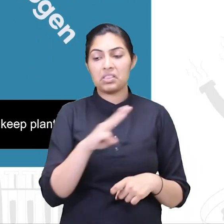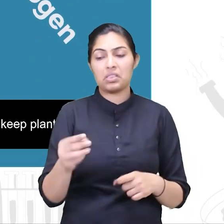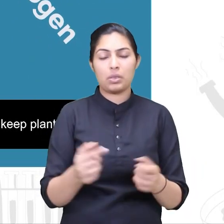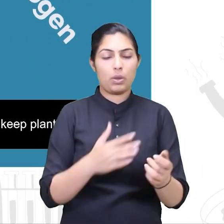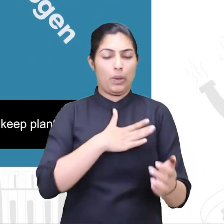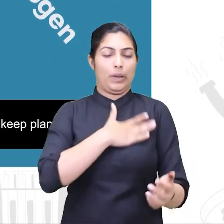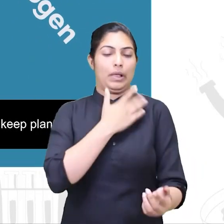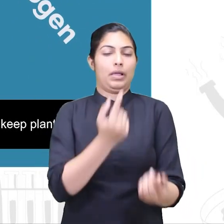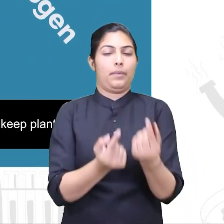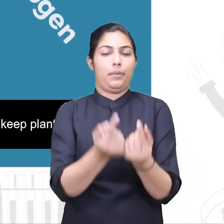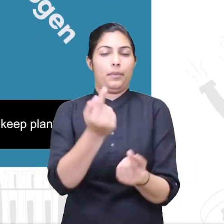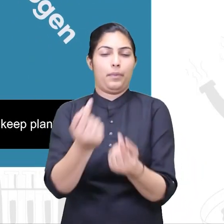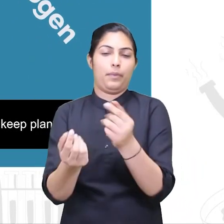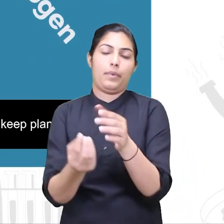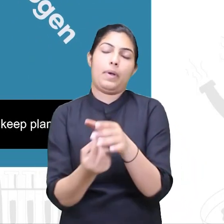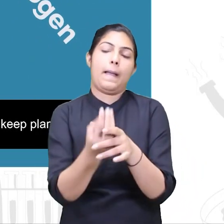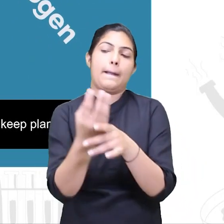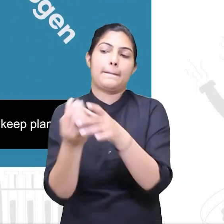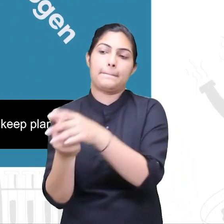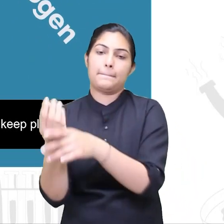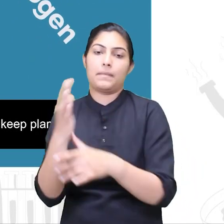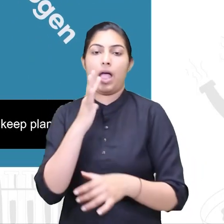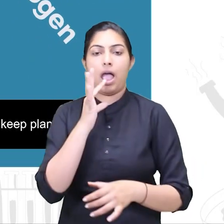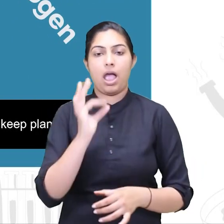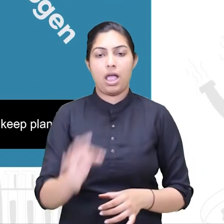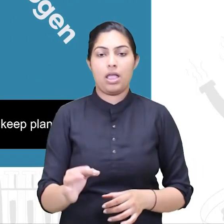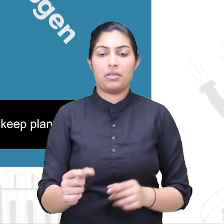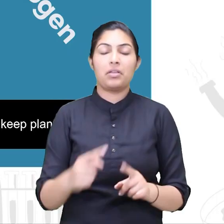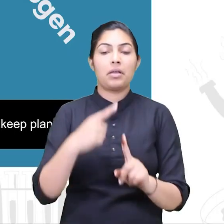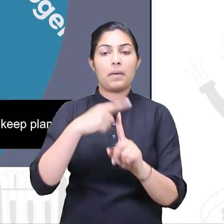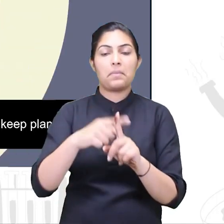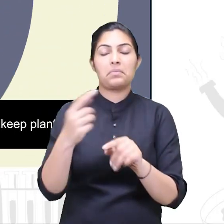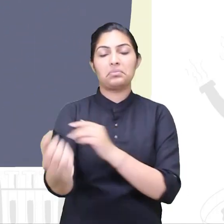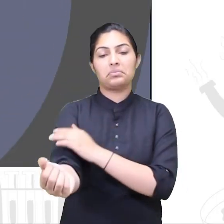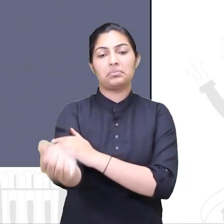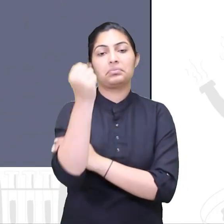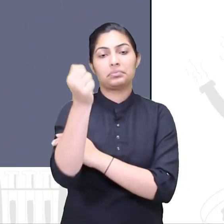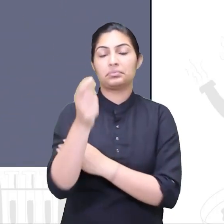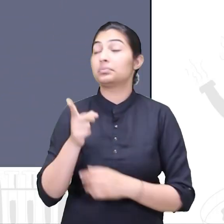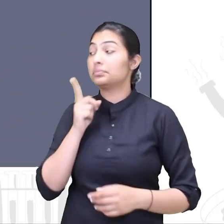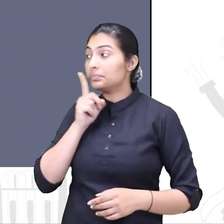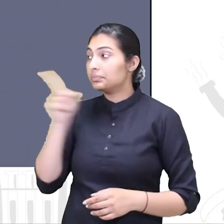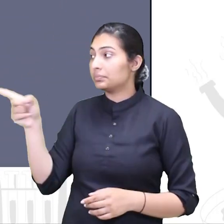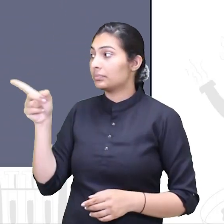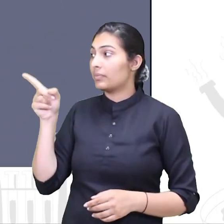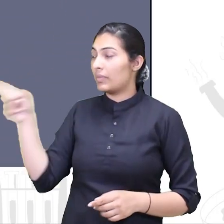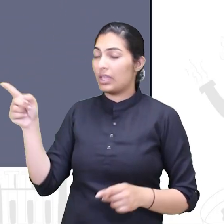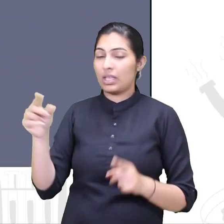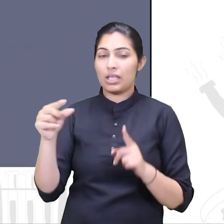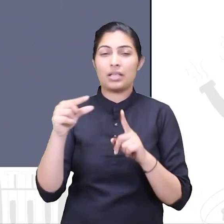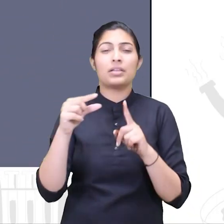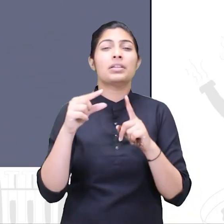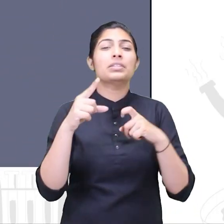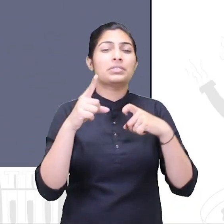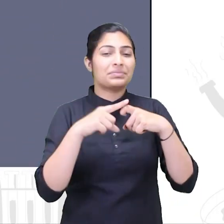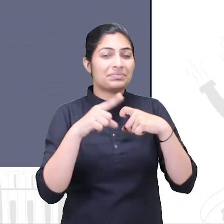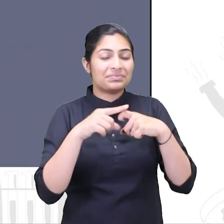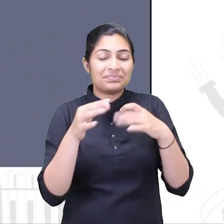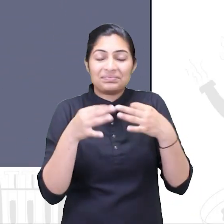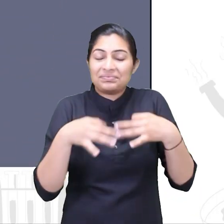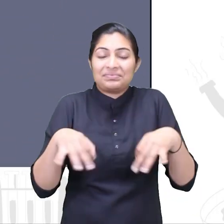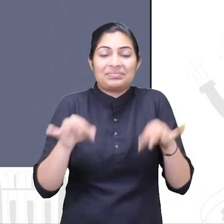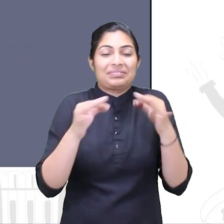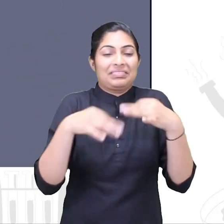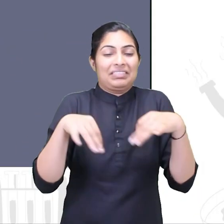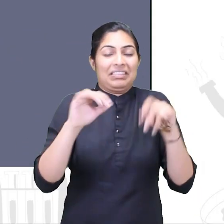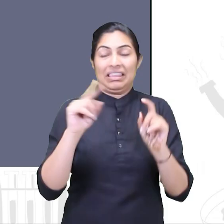पोटाशियम 3 सूक्ष्म पोषक तत्व पौधे को स्वस्थ रखते हैं। देखिए, इस पौधे में पोटाशियम की कमी